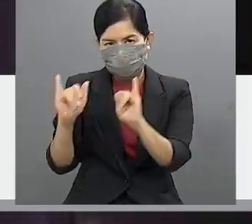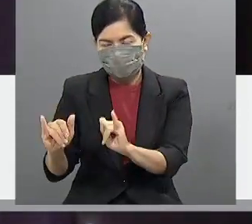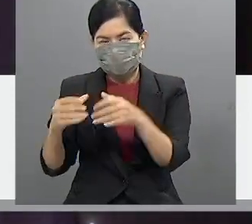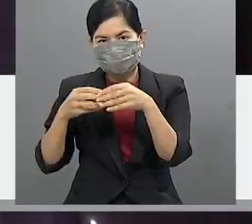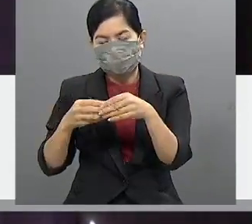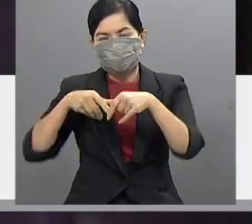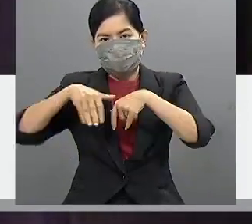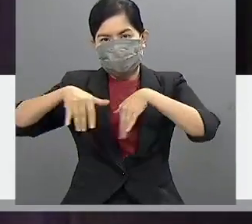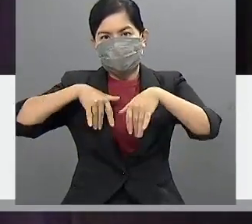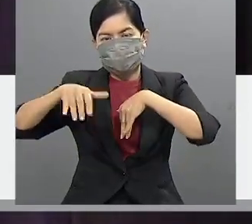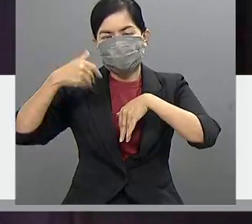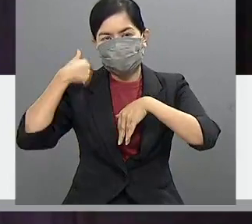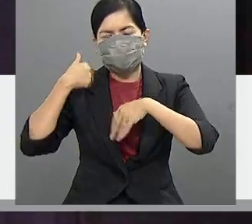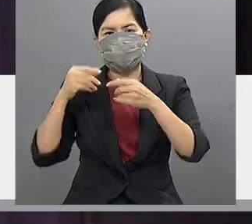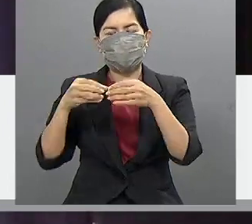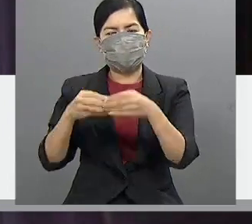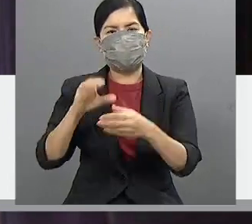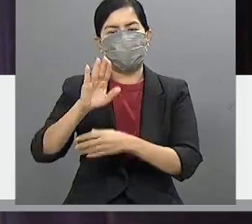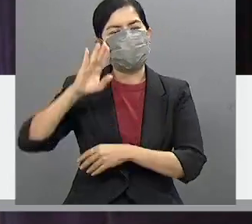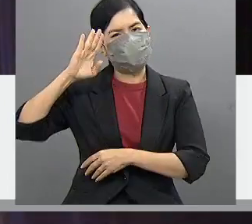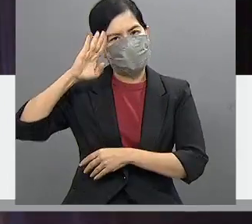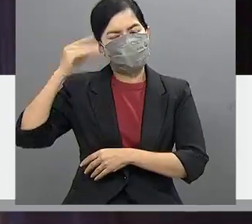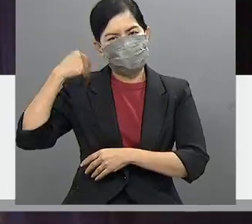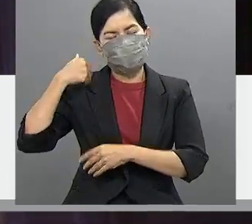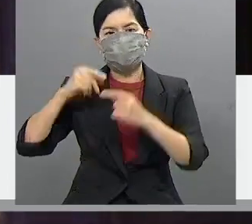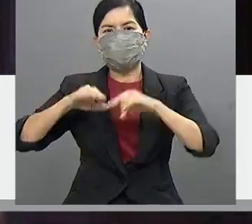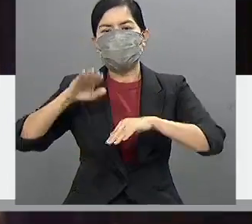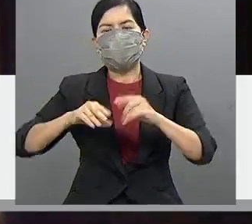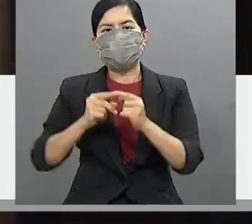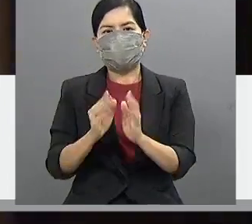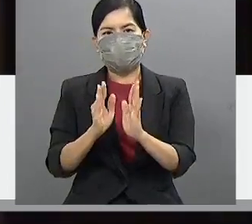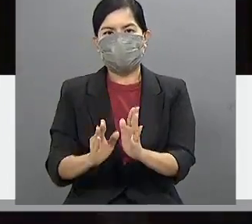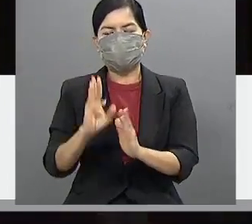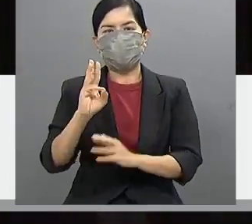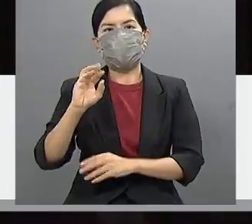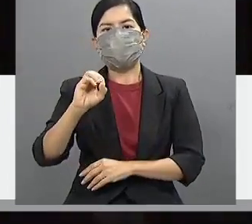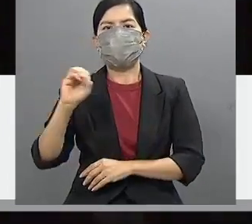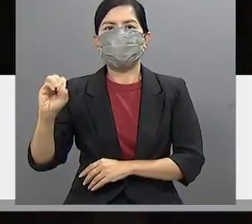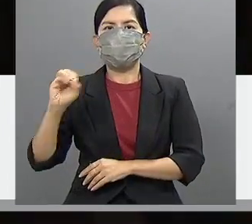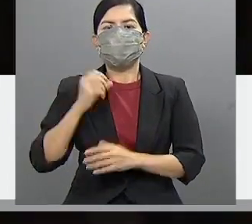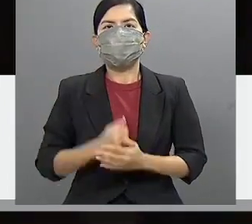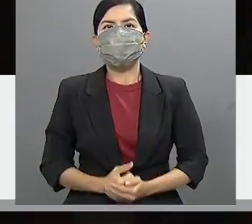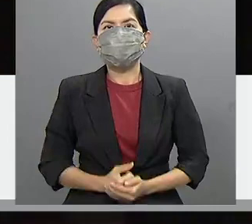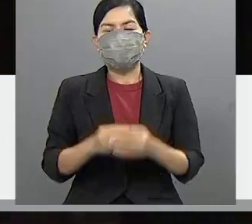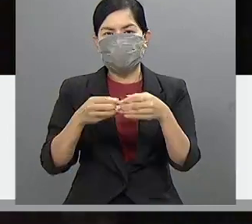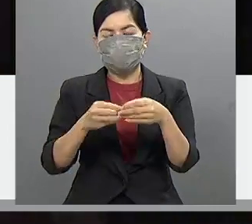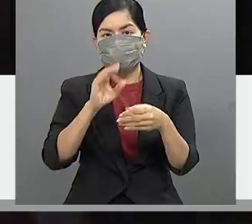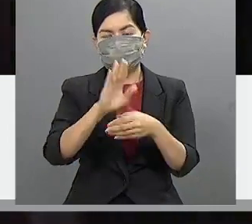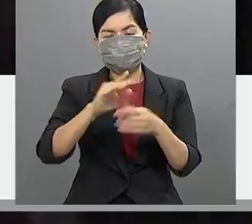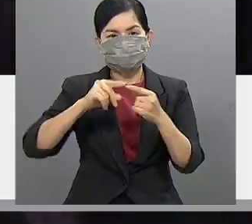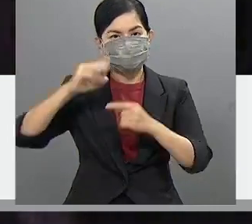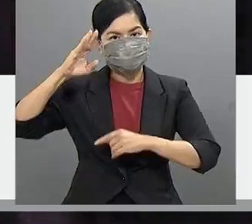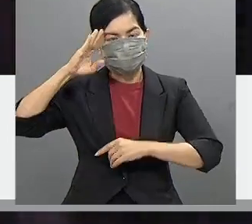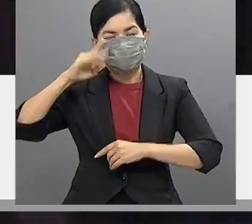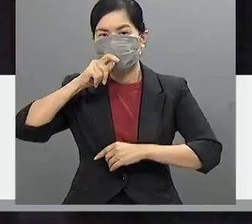ามีทหารยูเครนติดอยู่ภายในโรงงานเหล็กประมาณ600คนขณะที่กองทัพยูเครนเปิดเผยว่าได้สั่งการให้ผู้บัญชาการ